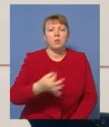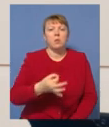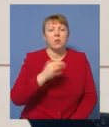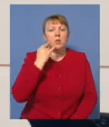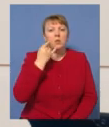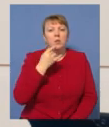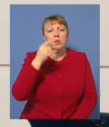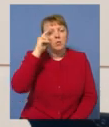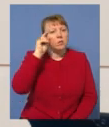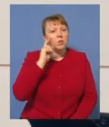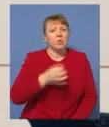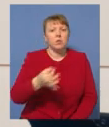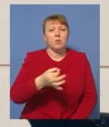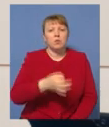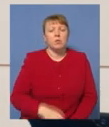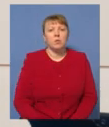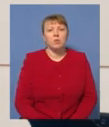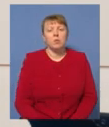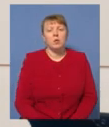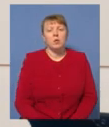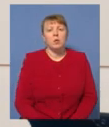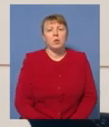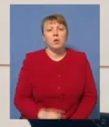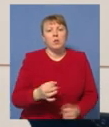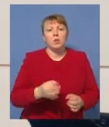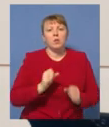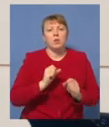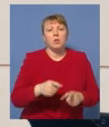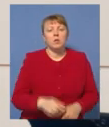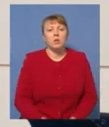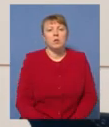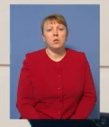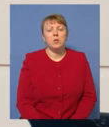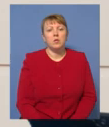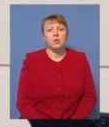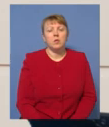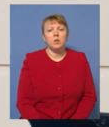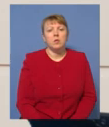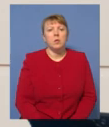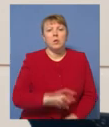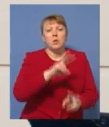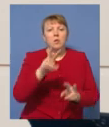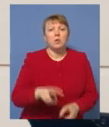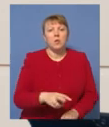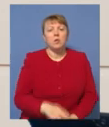и Туркестанская область. Прокуроры сами уже выезжают на место преступления, проводят осмотр,